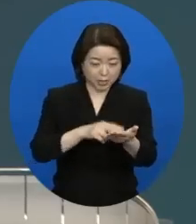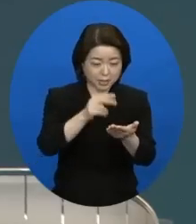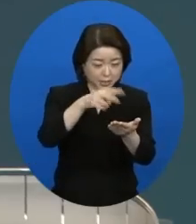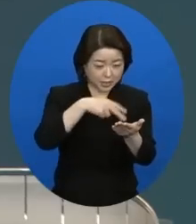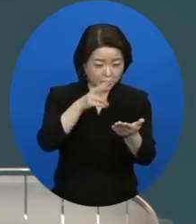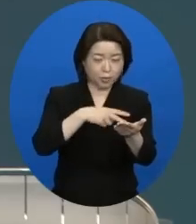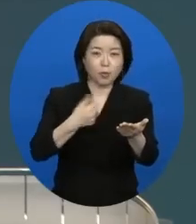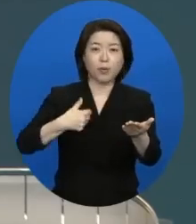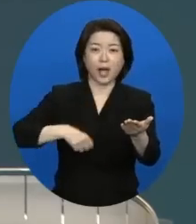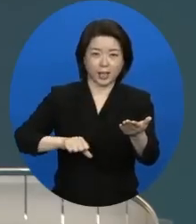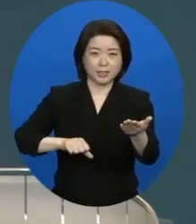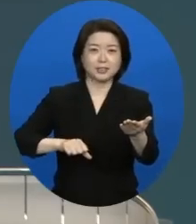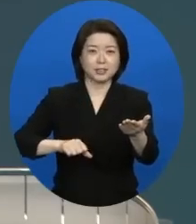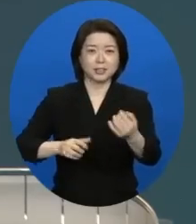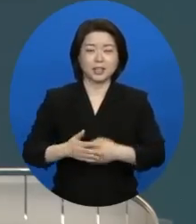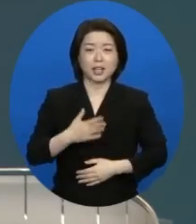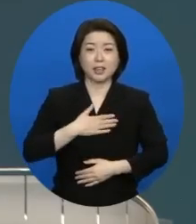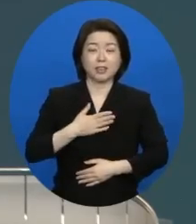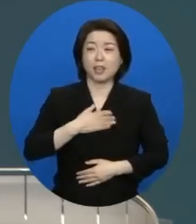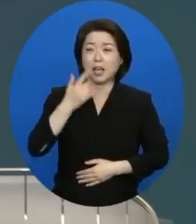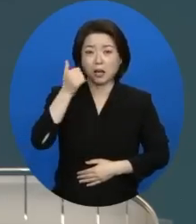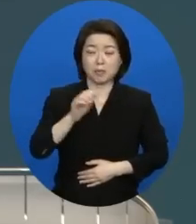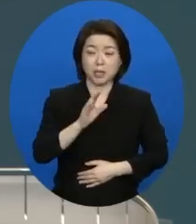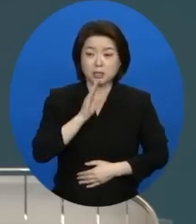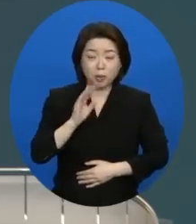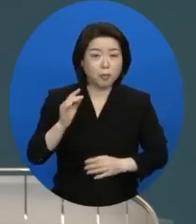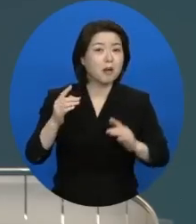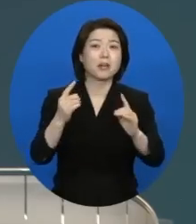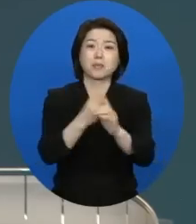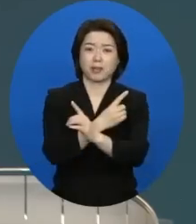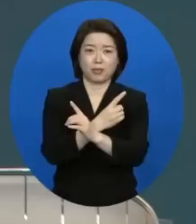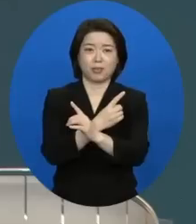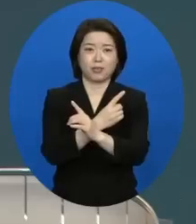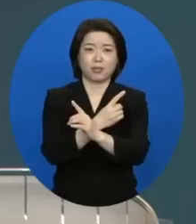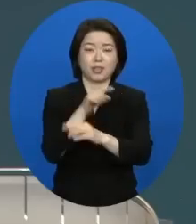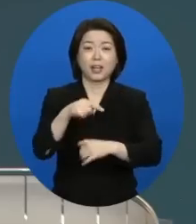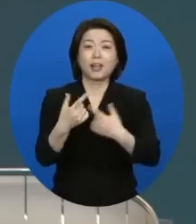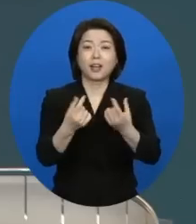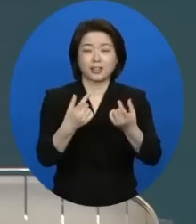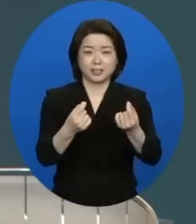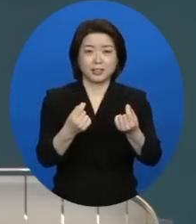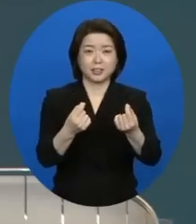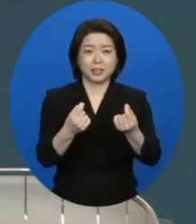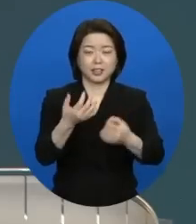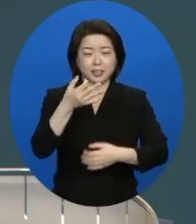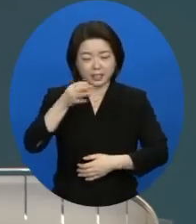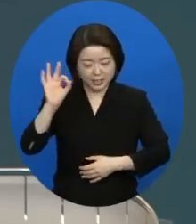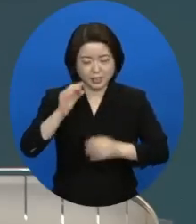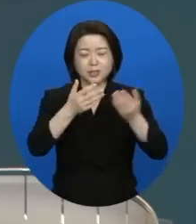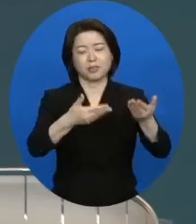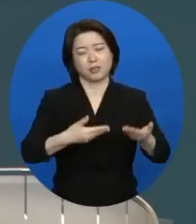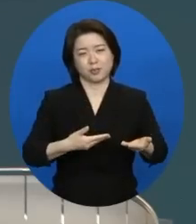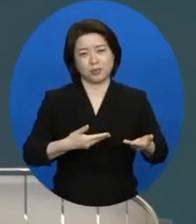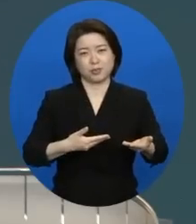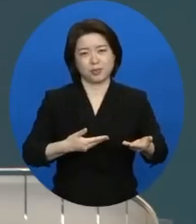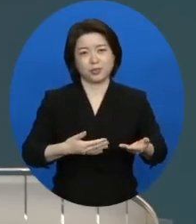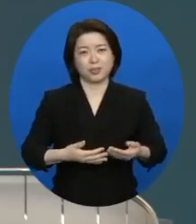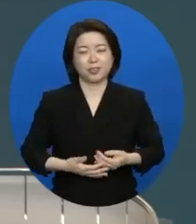그 아들이 우리 아버지 진짜 변했구나, 그렇게 인정해 주더래요.